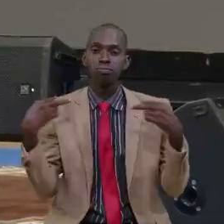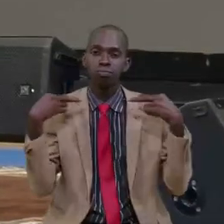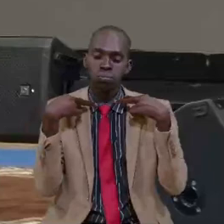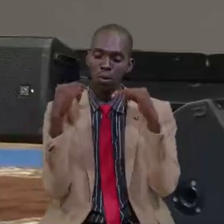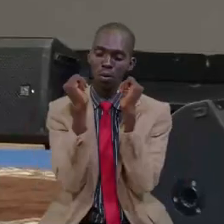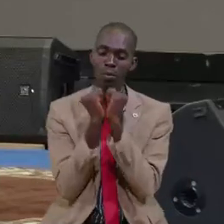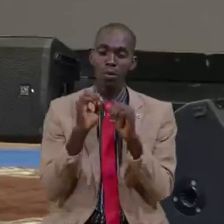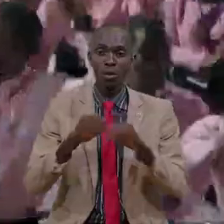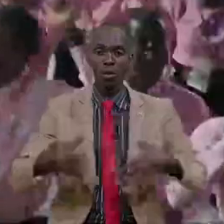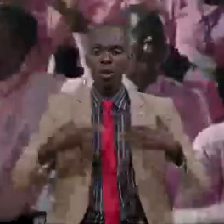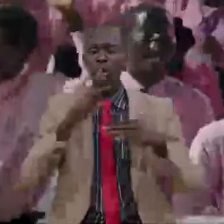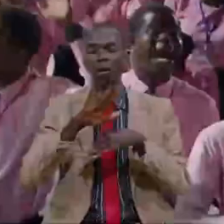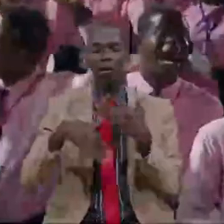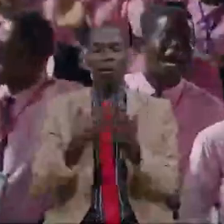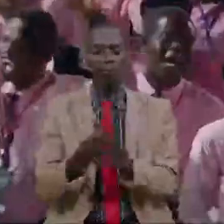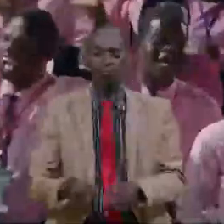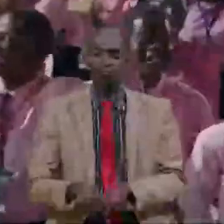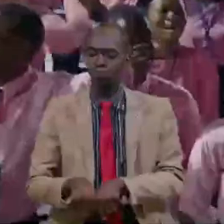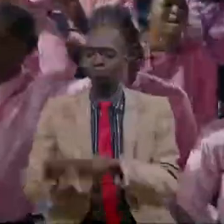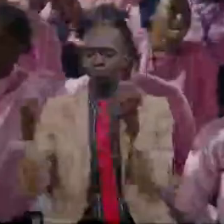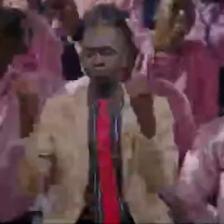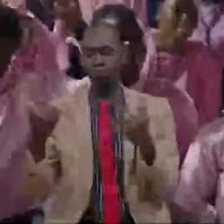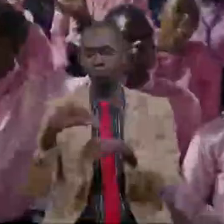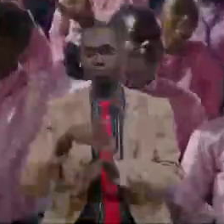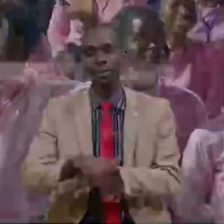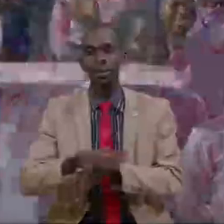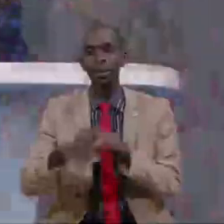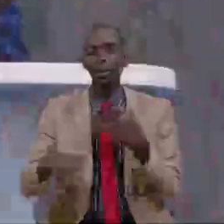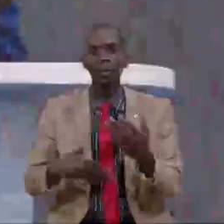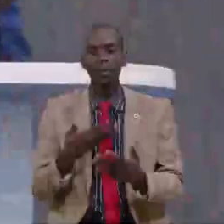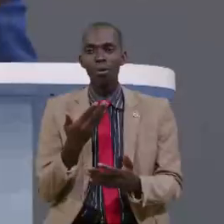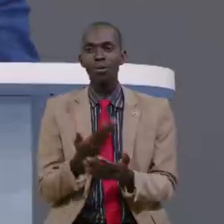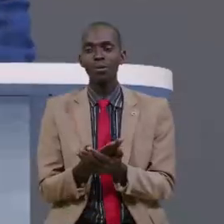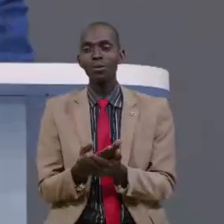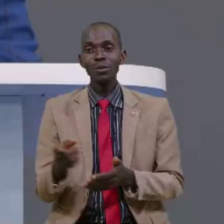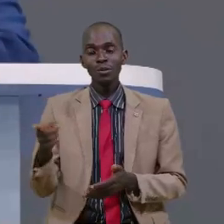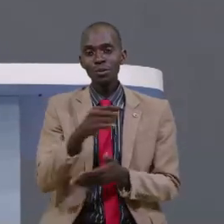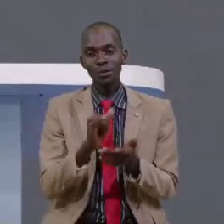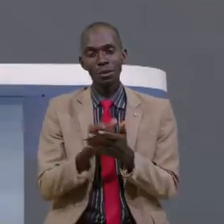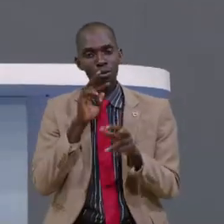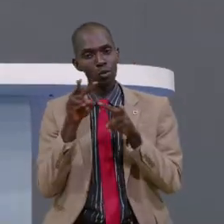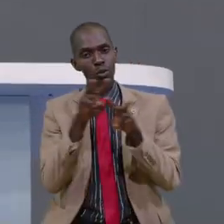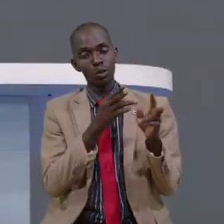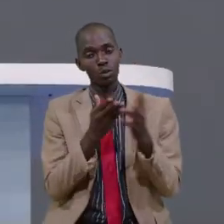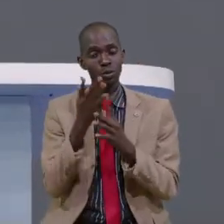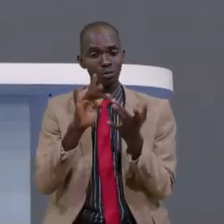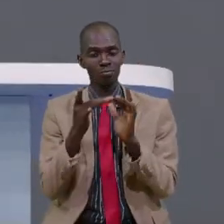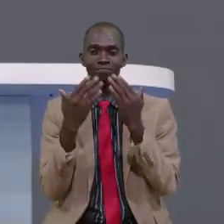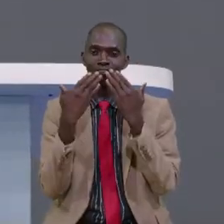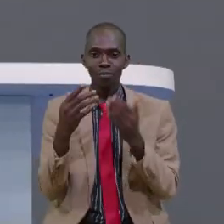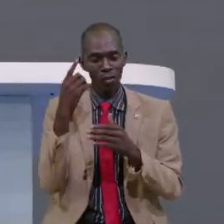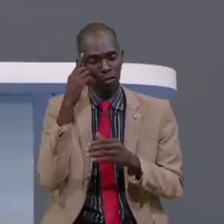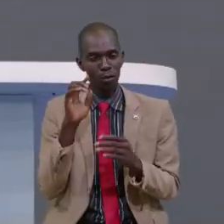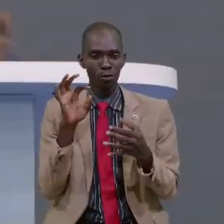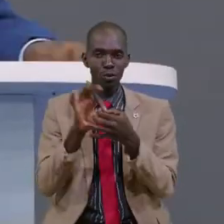ta vie sont brisés ce soir. Et ceux qui sont en ligne, merci de vous joindre à nous. Parce